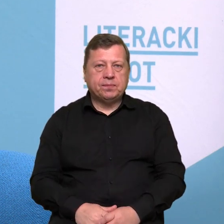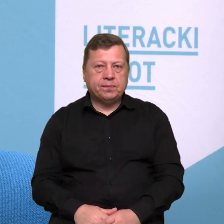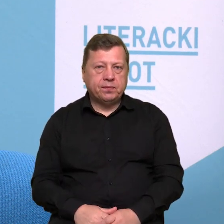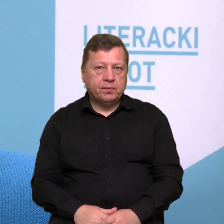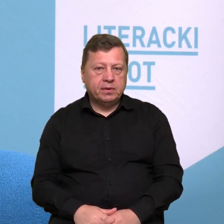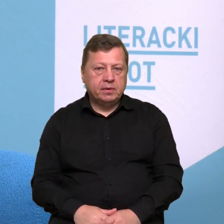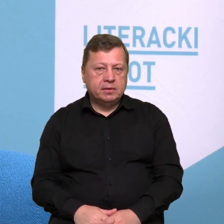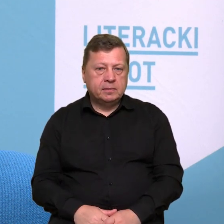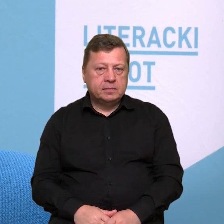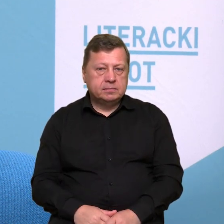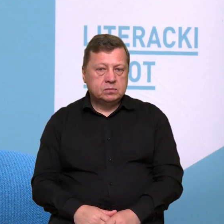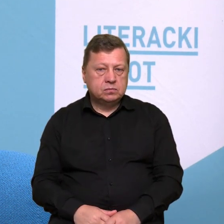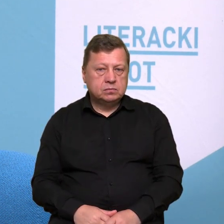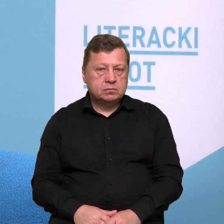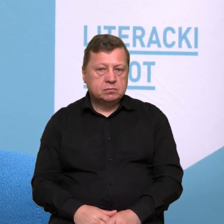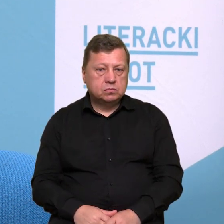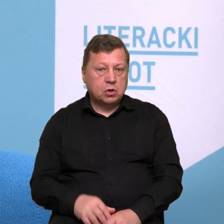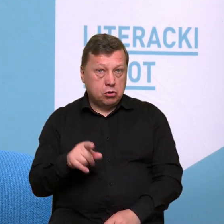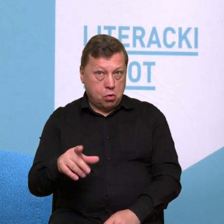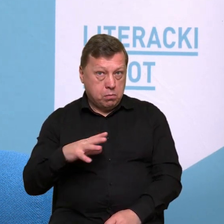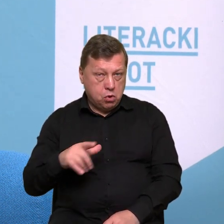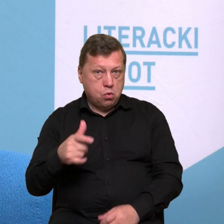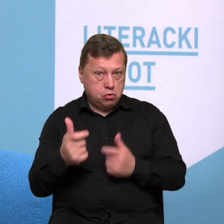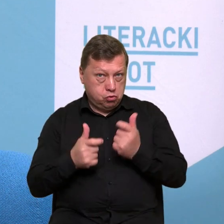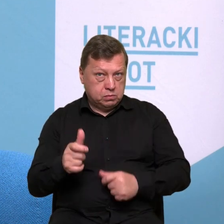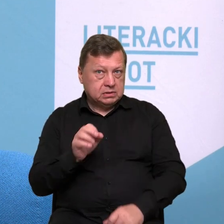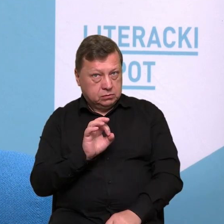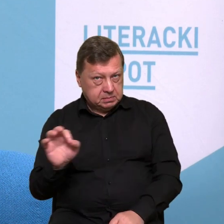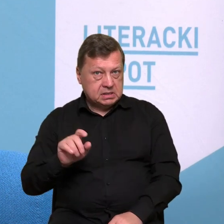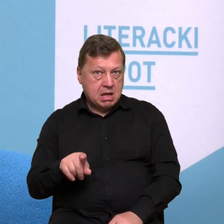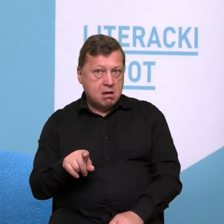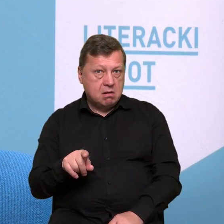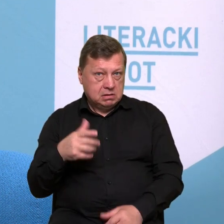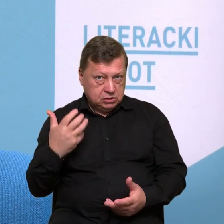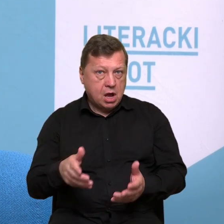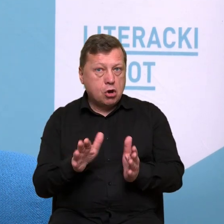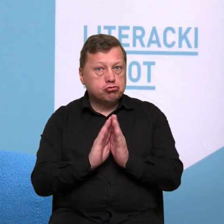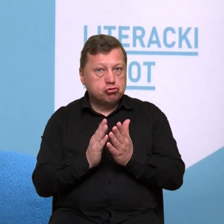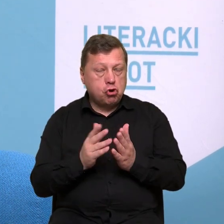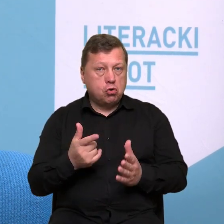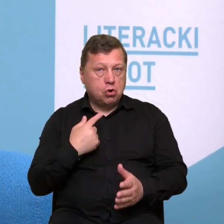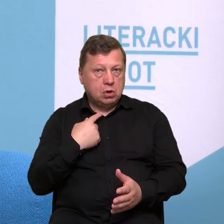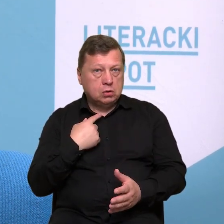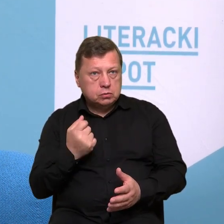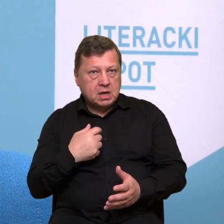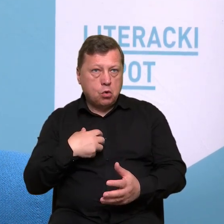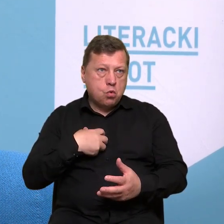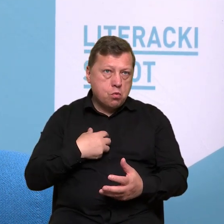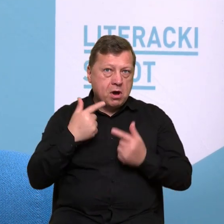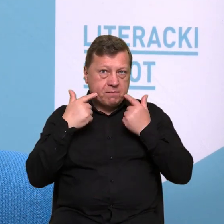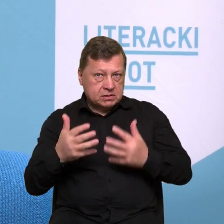Czy to też było twoje takie założenie? Chciałaś, żeby ta książka była dowcipna,